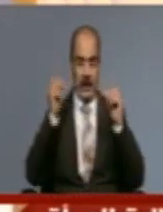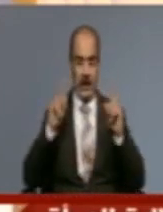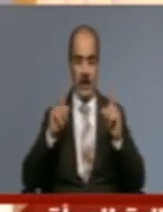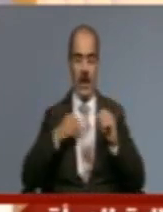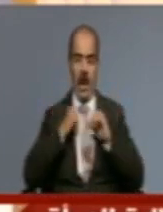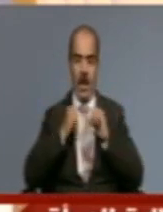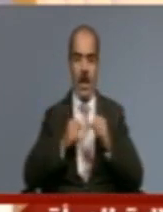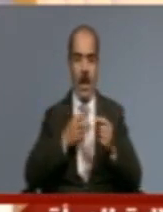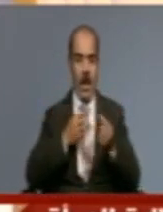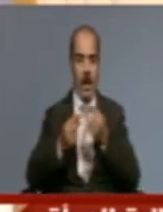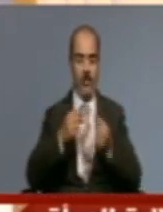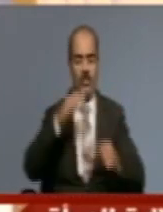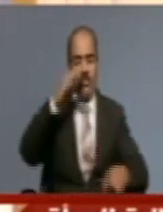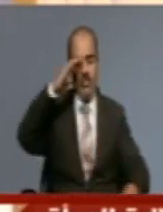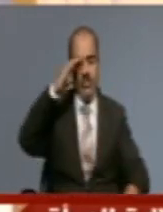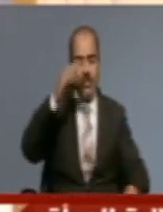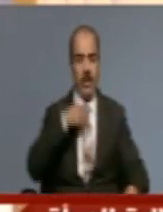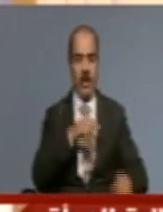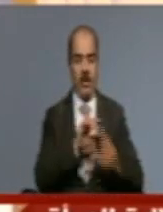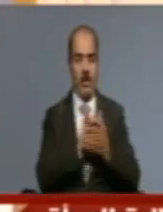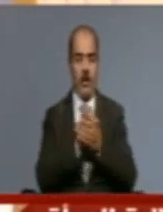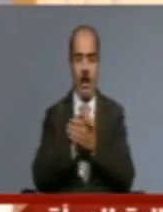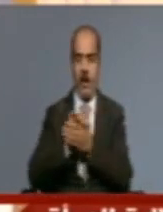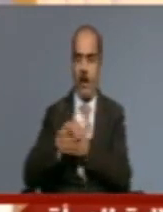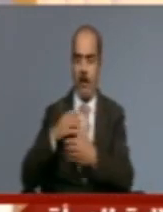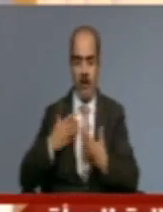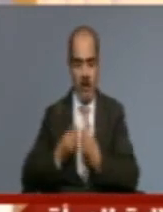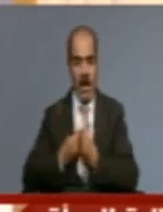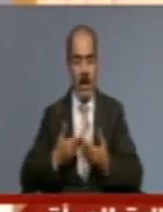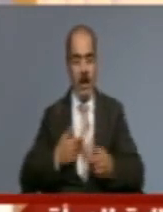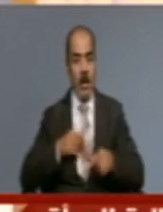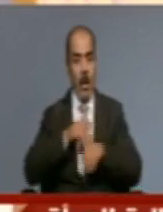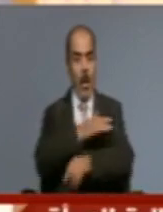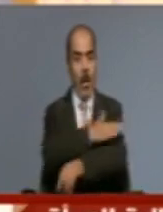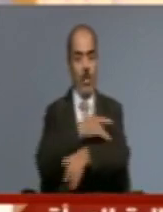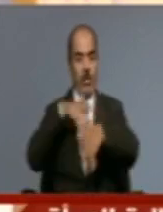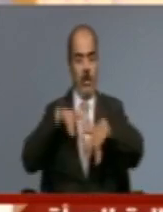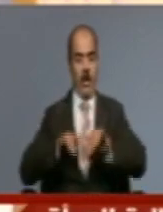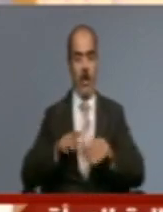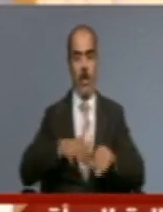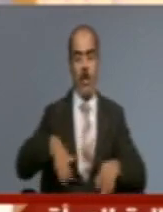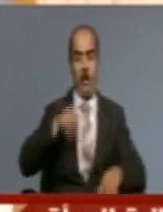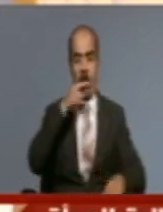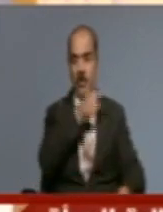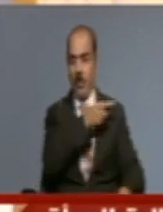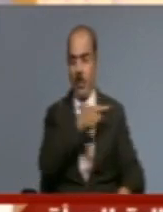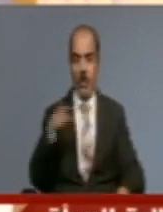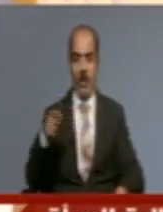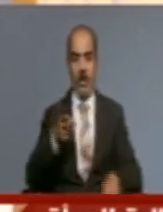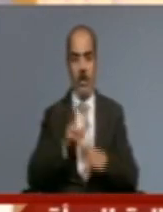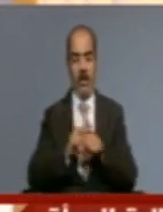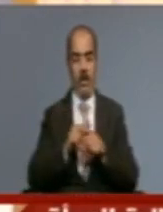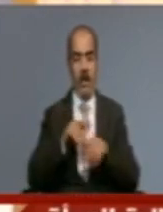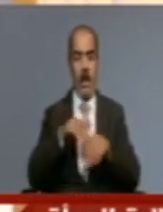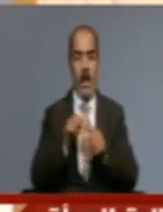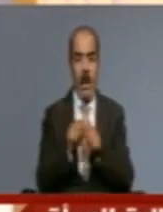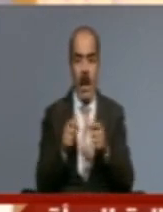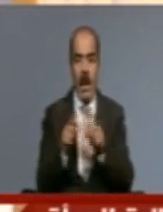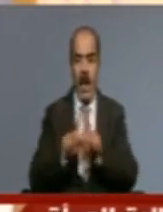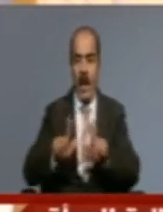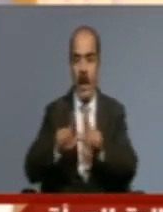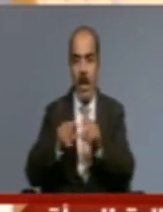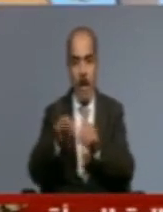ولا يفوتني شكر زميلاتي وزملائي عضوات وأعضاء المجلس القومي للمرأة واللجان الفنية